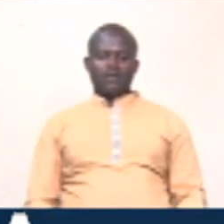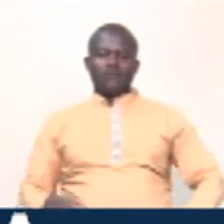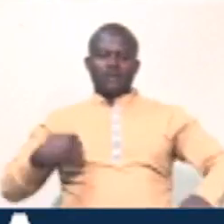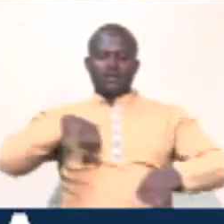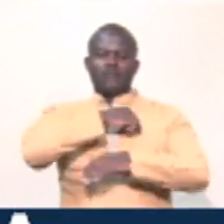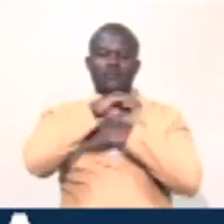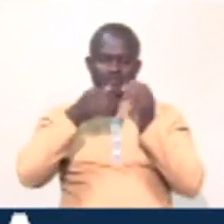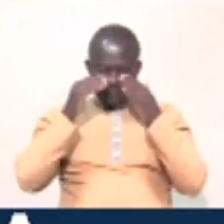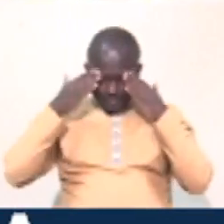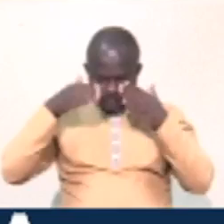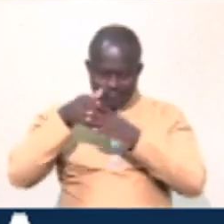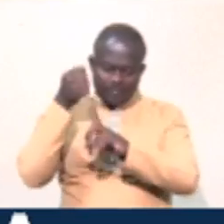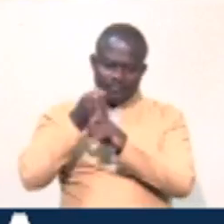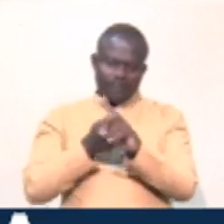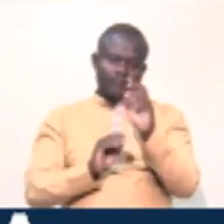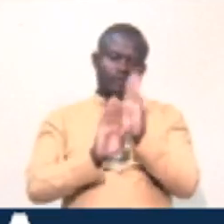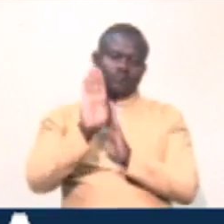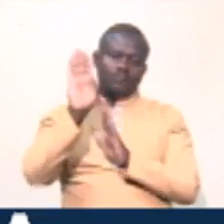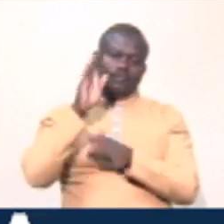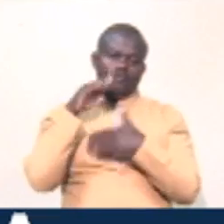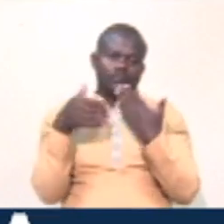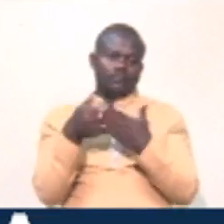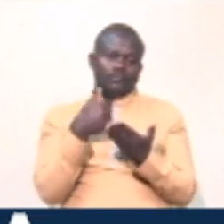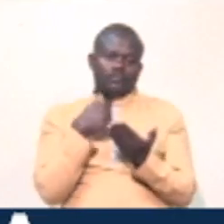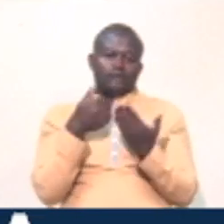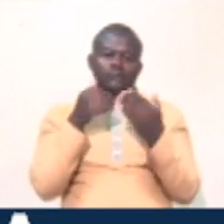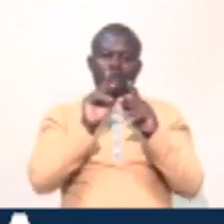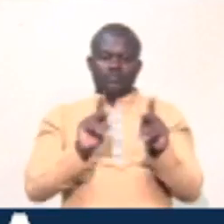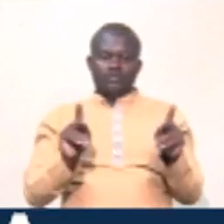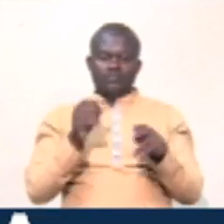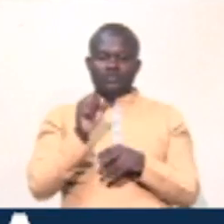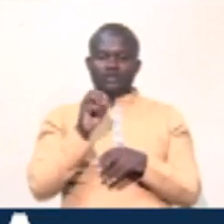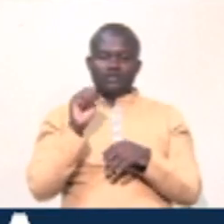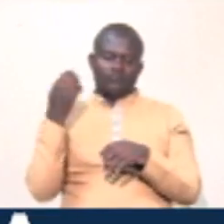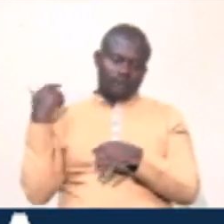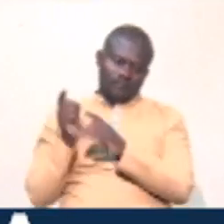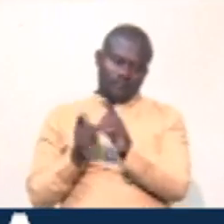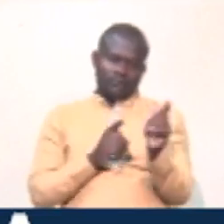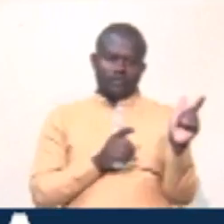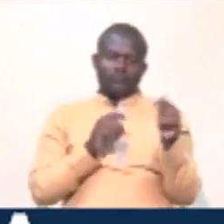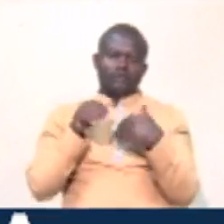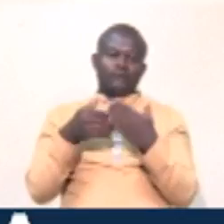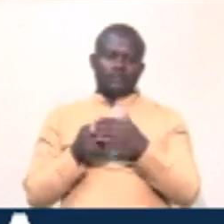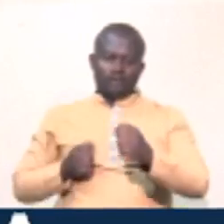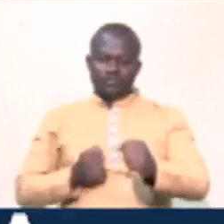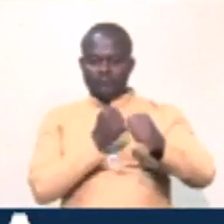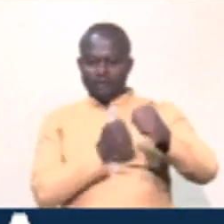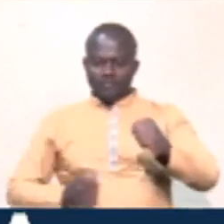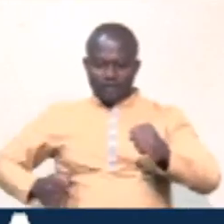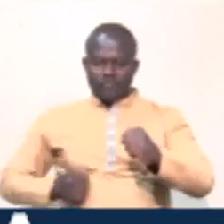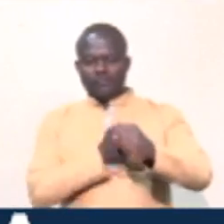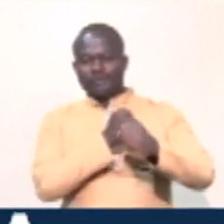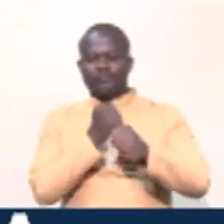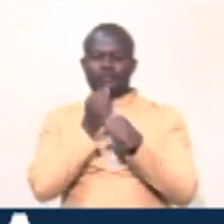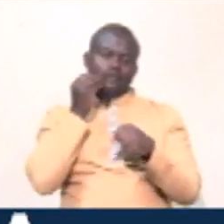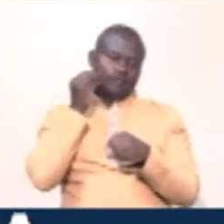ko ikimirijwe imbere hari uguharanira kwiteza imbere. Mfite Amahoro Sam wacitse ukuguru ubwo yari ku rugamba kuri bakora umwuga w'ububaji, akaza akorera